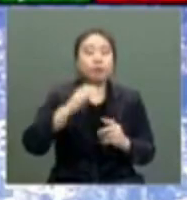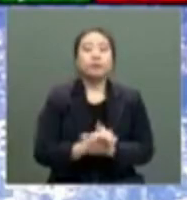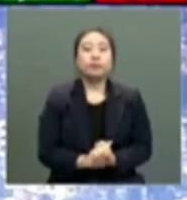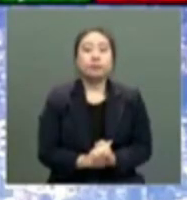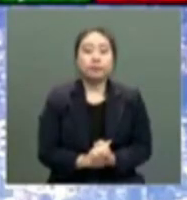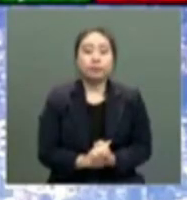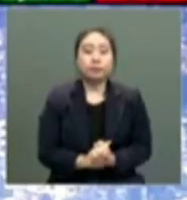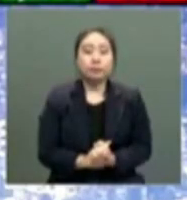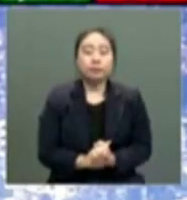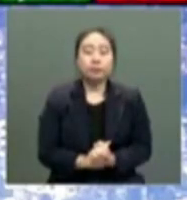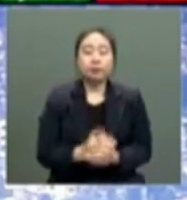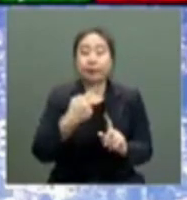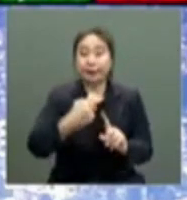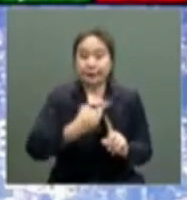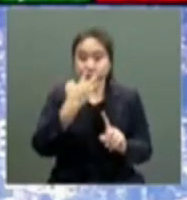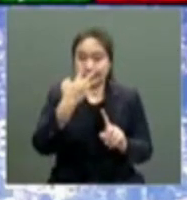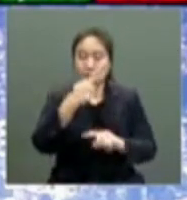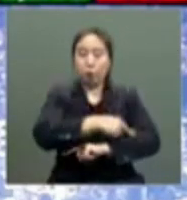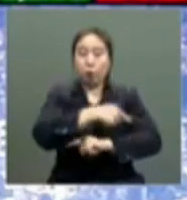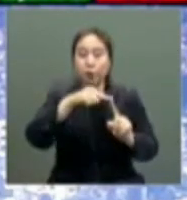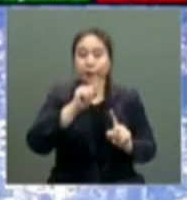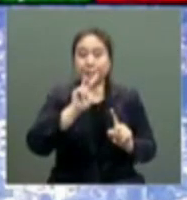เมษายนนะครับจะเห็นแผนภูมิอันแรกนะครับที่เราพูดกันอยู่บ่อยๆนะครับก็คือ3